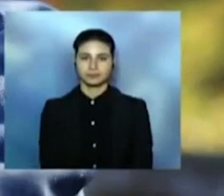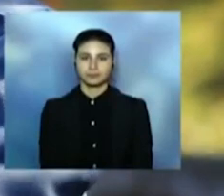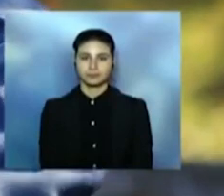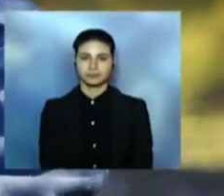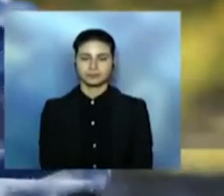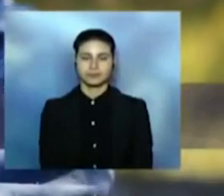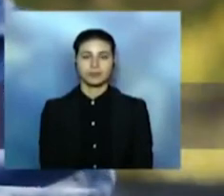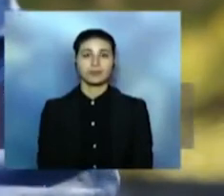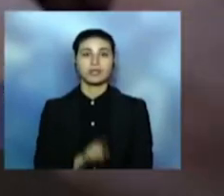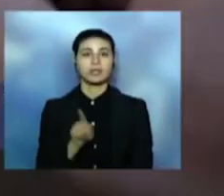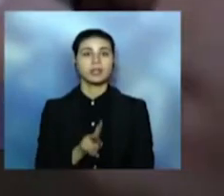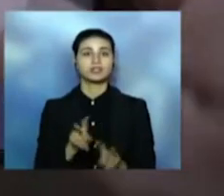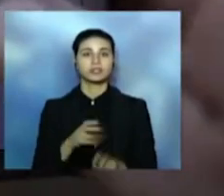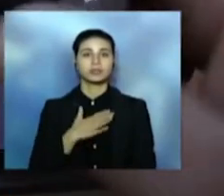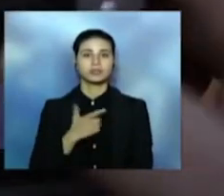რა შეშლა ჩემთვის გოჩა?